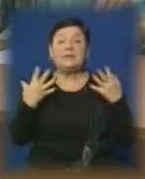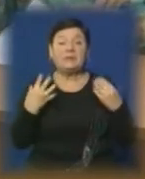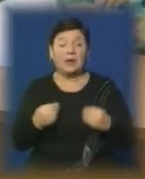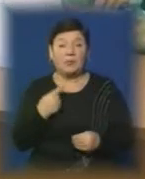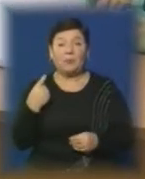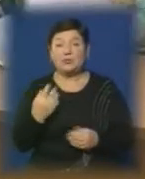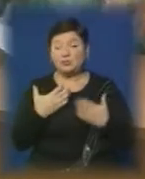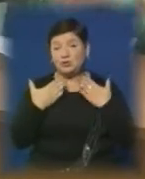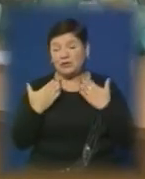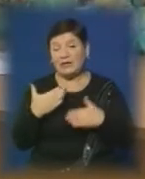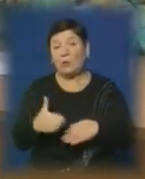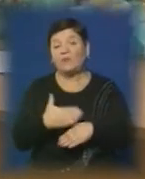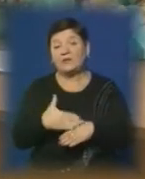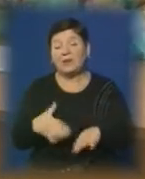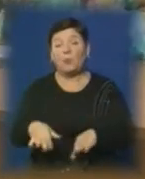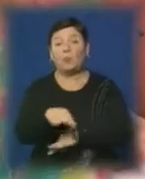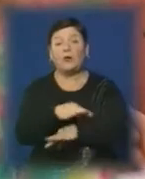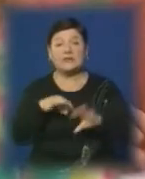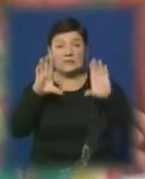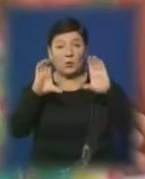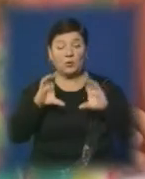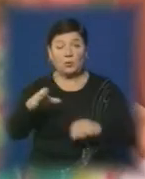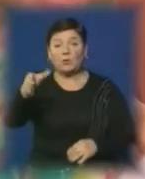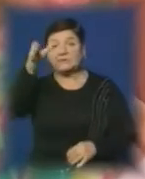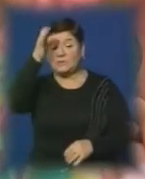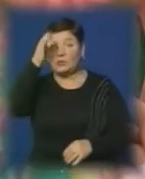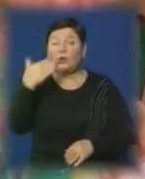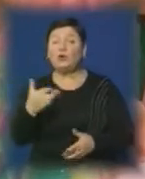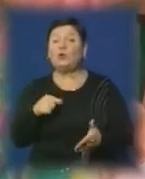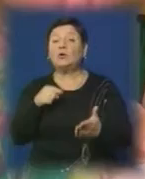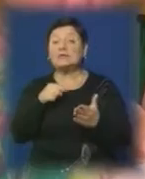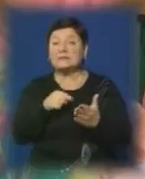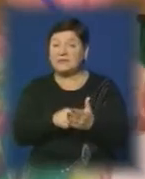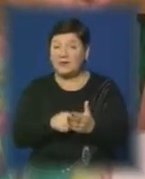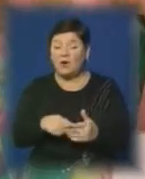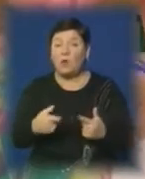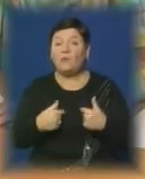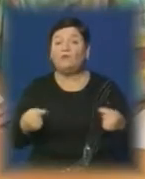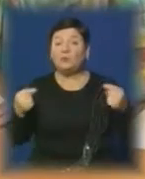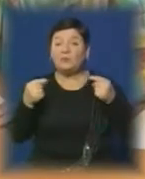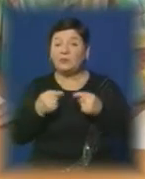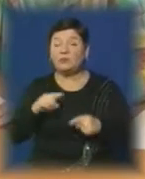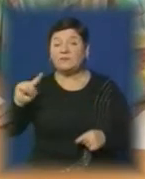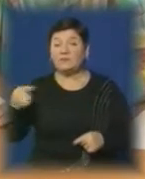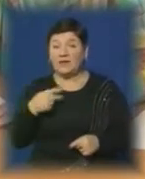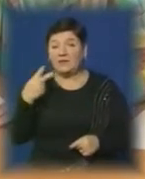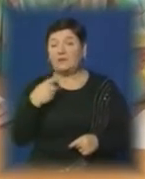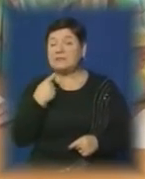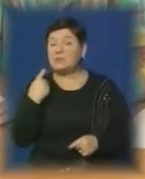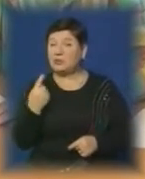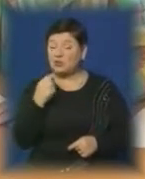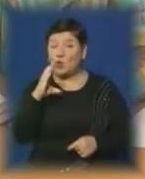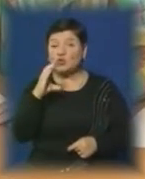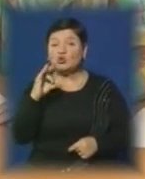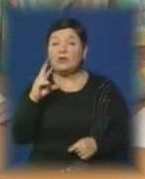у першому читанні ухвалив проект закону про освіту. Його ціль – привести освітню сферу у відповідність до вимог 21-го